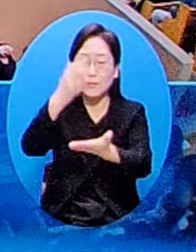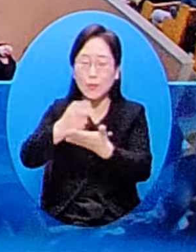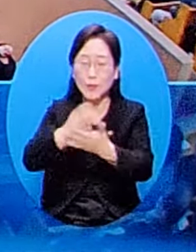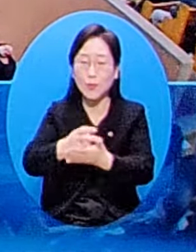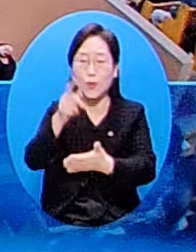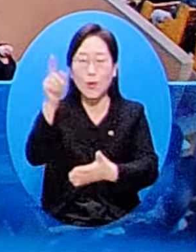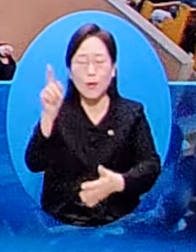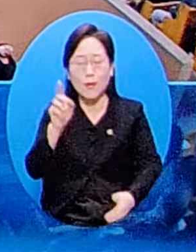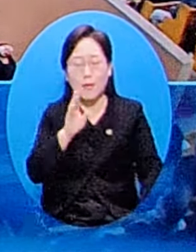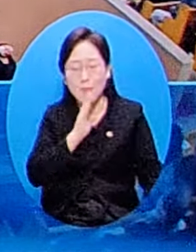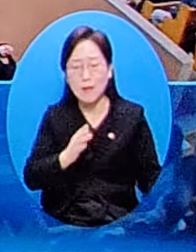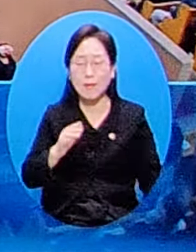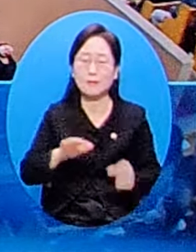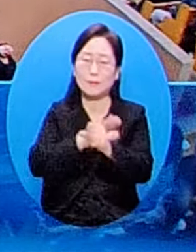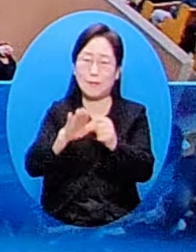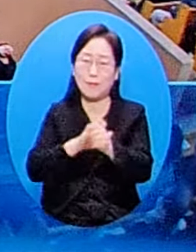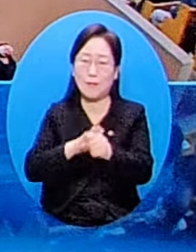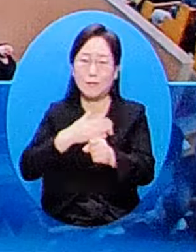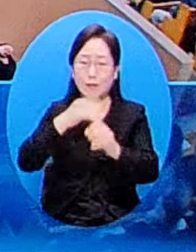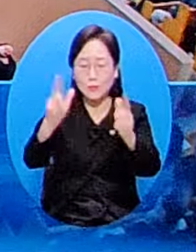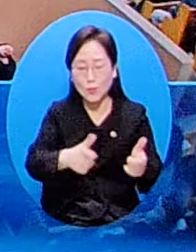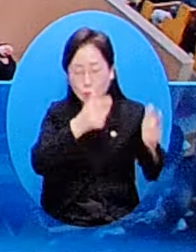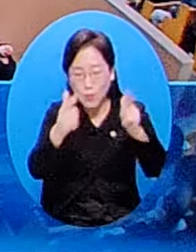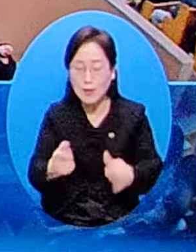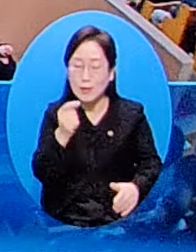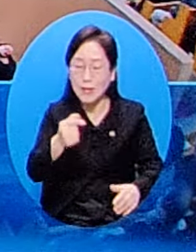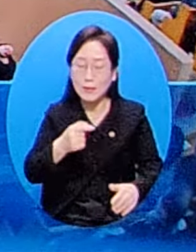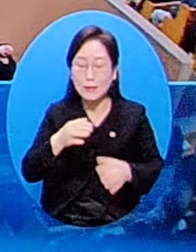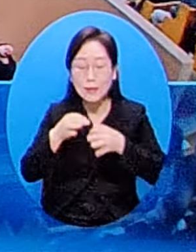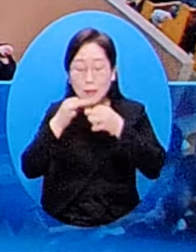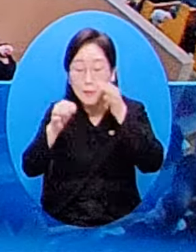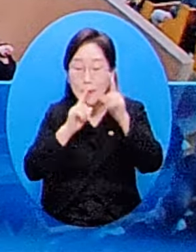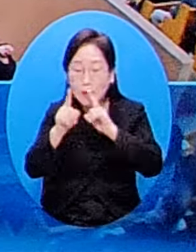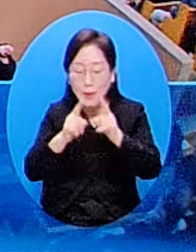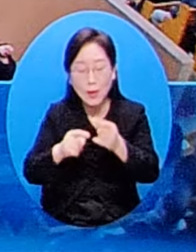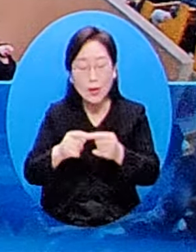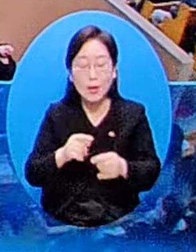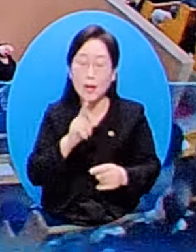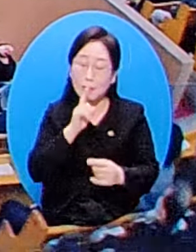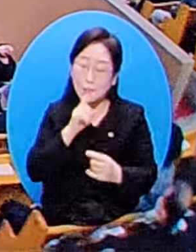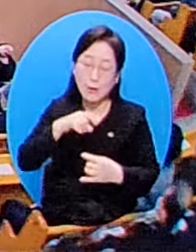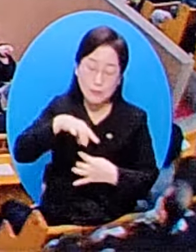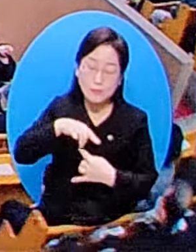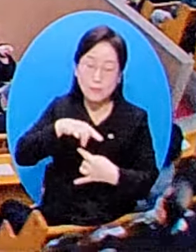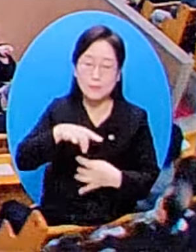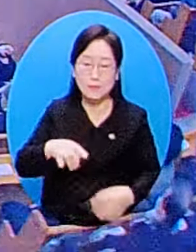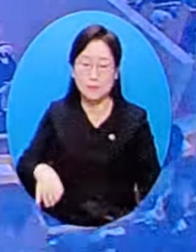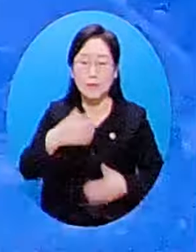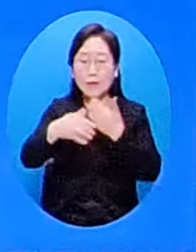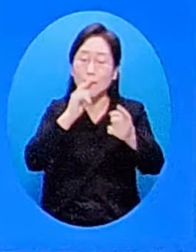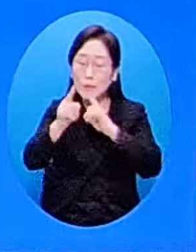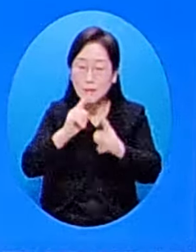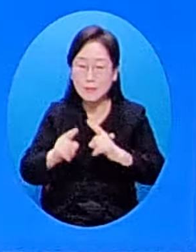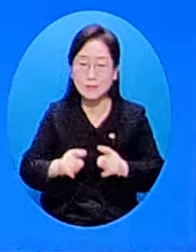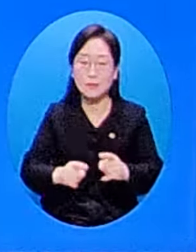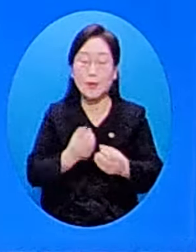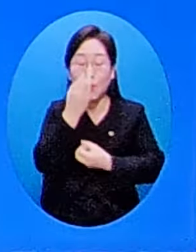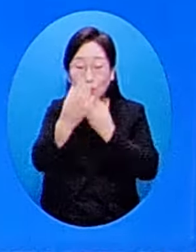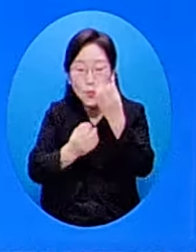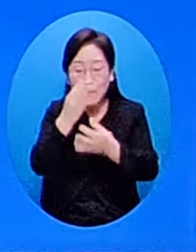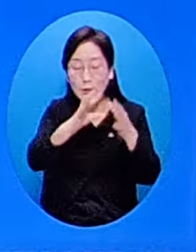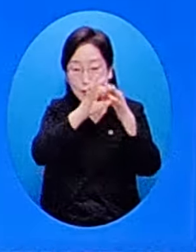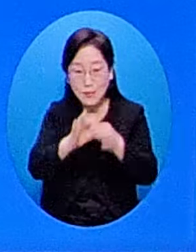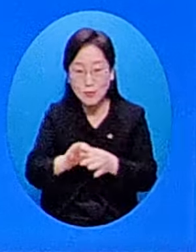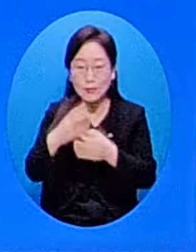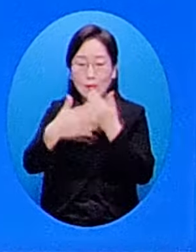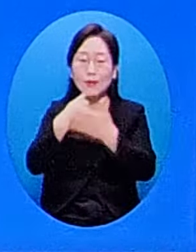그리 사랑하는지요. 내가 그것을 종일 작은 소리로 읊조리나이다. 말씀을 묵상하고 고백하고 또 고백하고 고백하면 하나님의